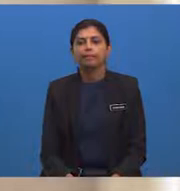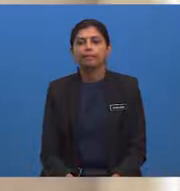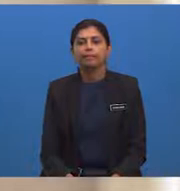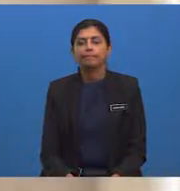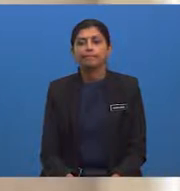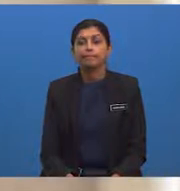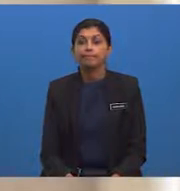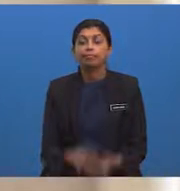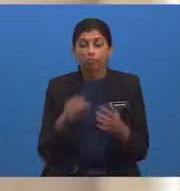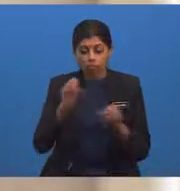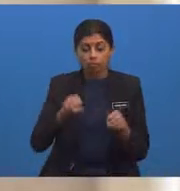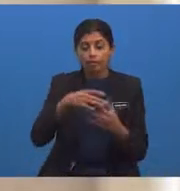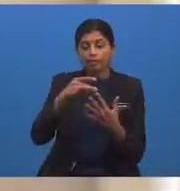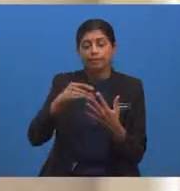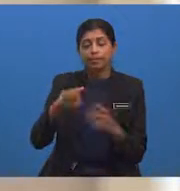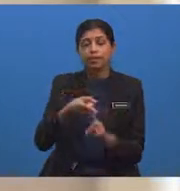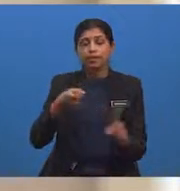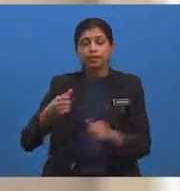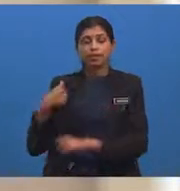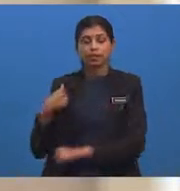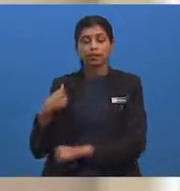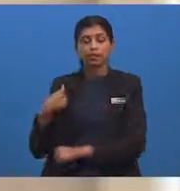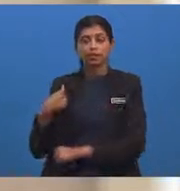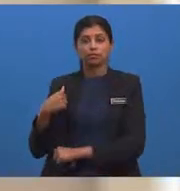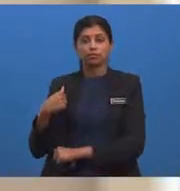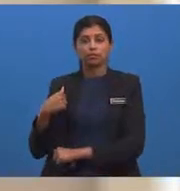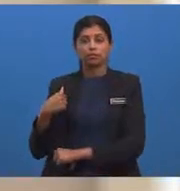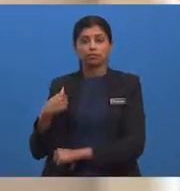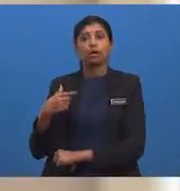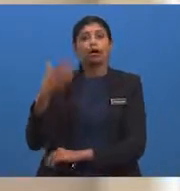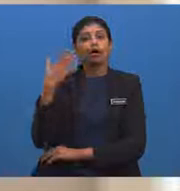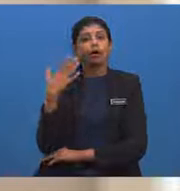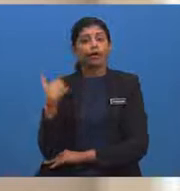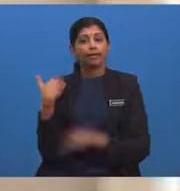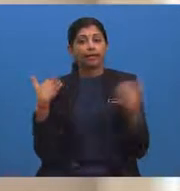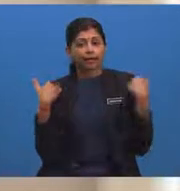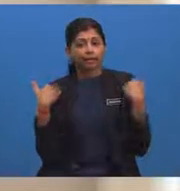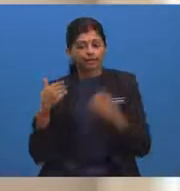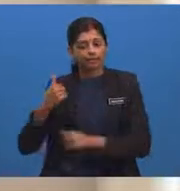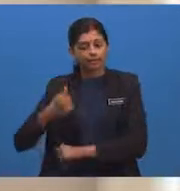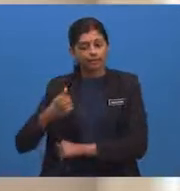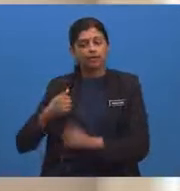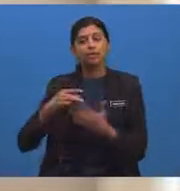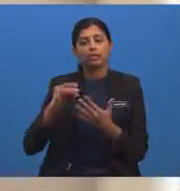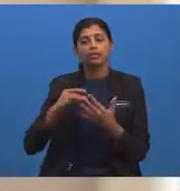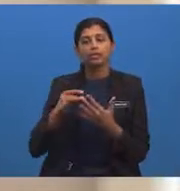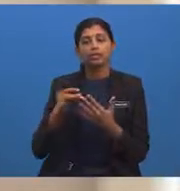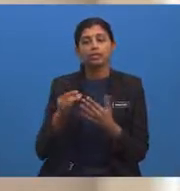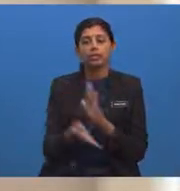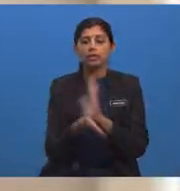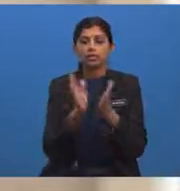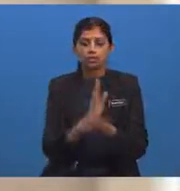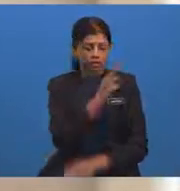dipilih daripada golongan tentera. Contohnya seperti Pan Shihman yang merupakan seorang general telah dilantik